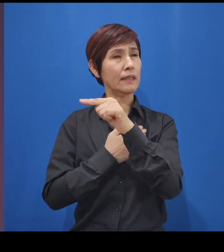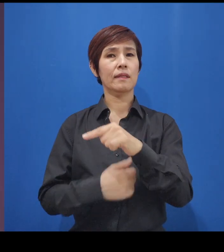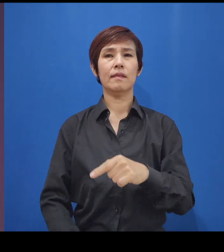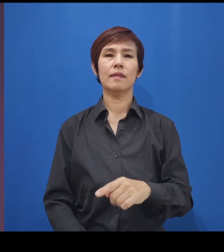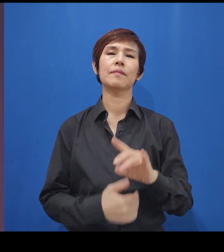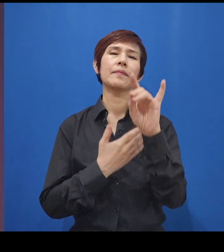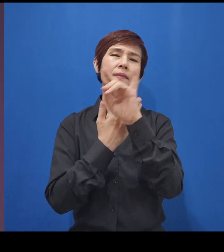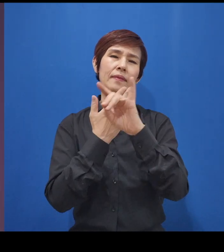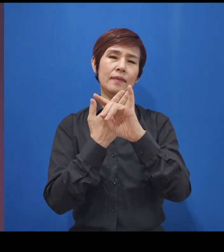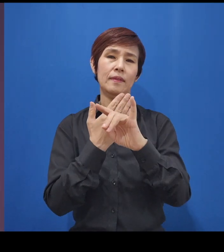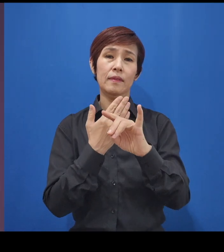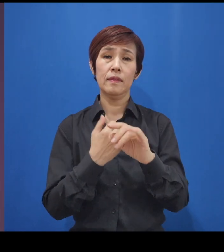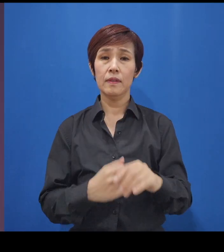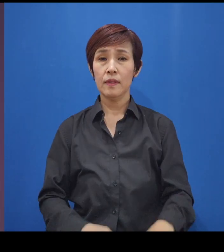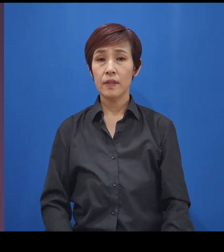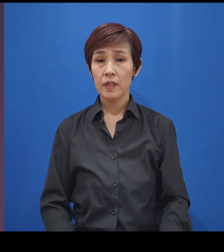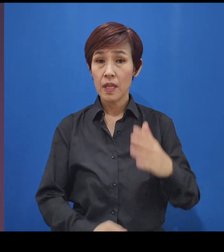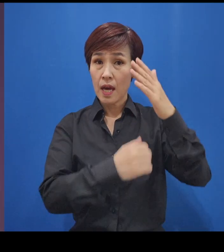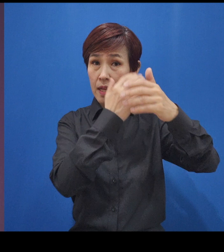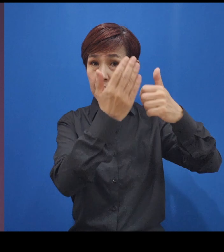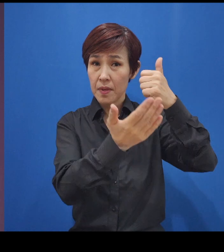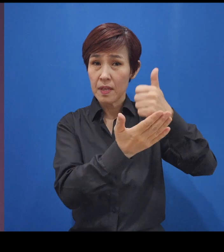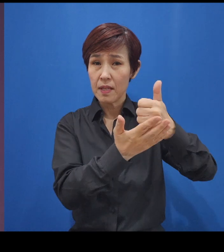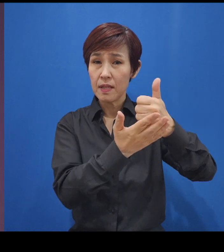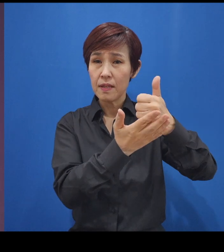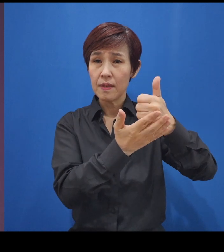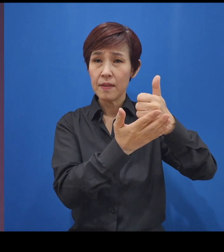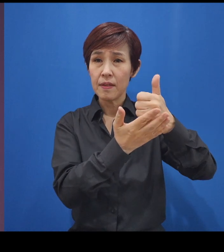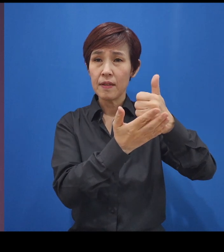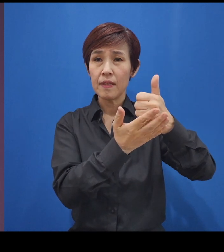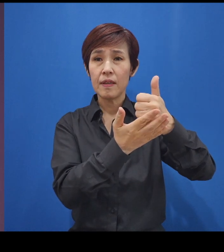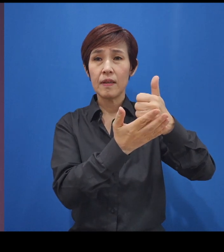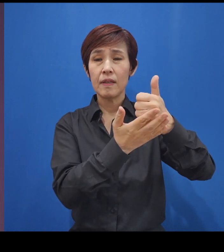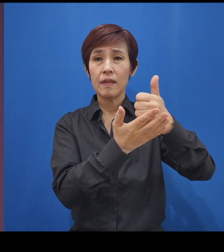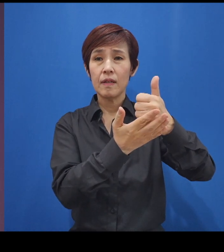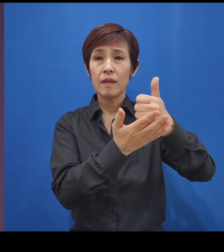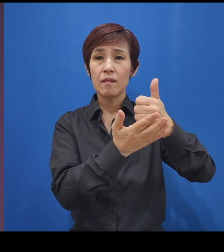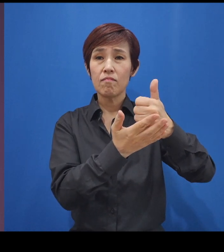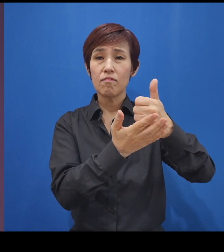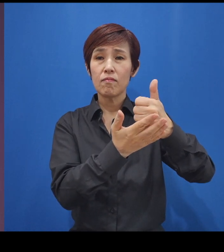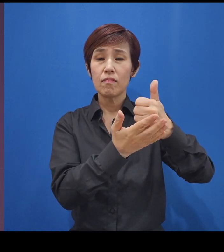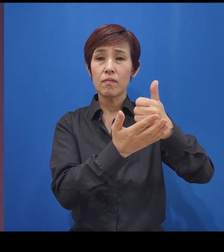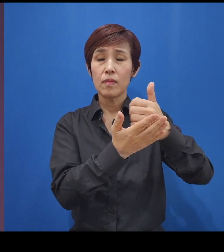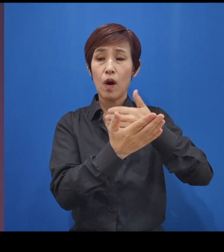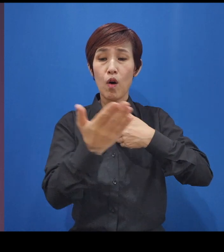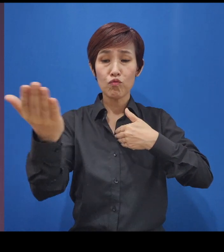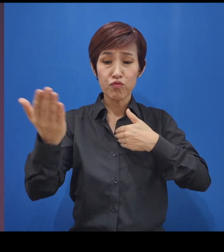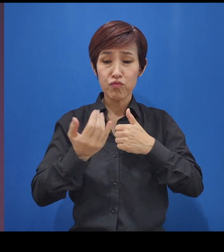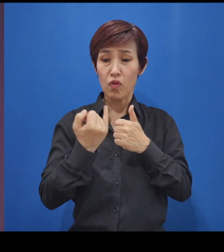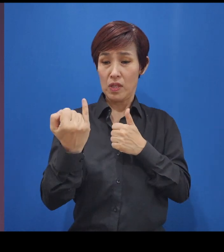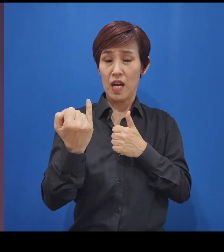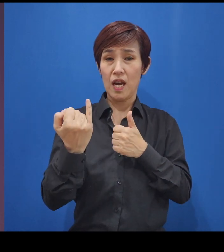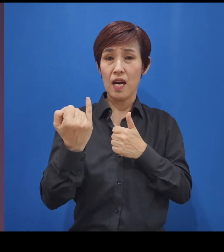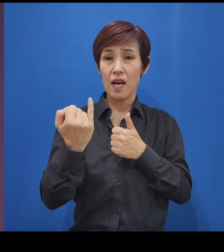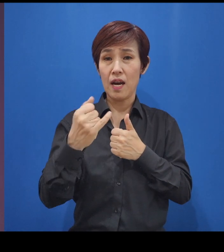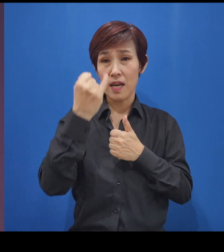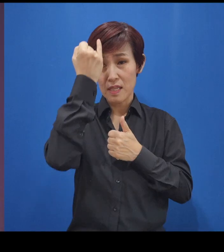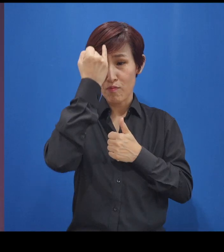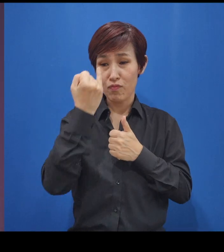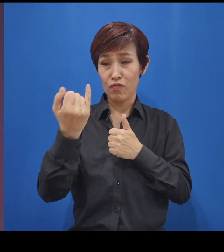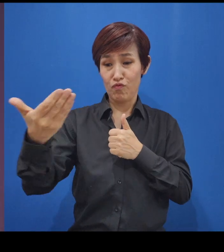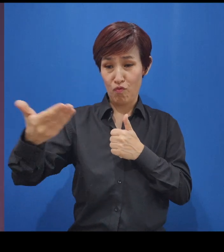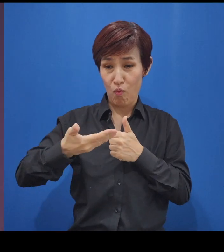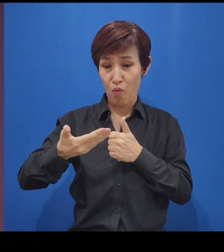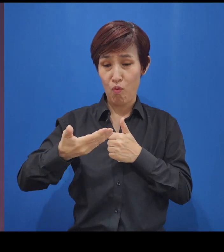하나님이 내게 지어서 내 옆에 붙여둔 그 여자가 먹으라고 해서 먹은 거지